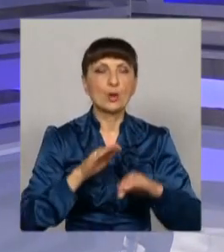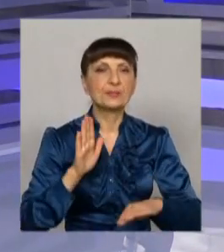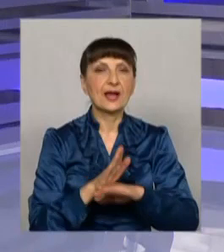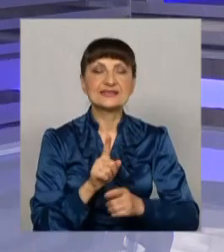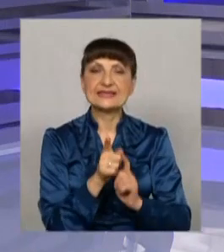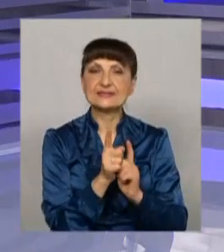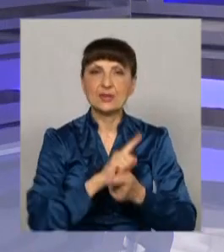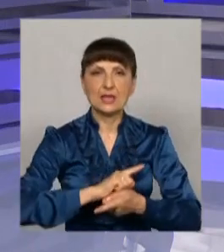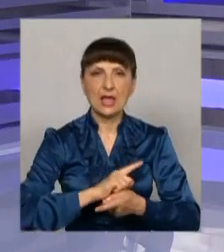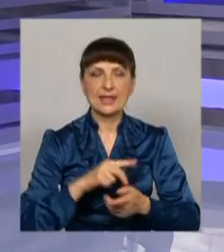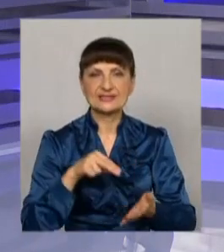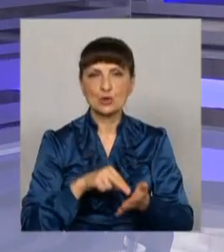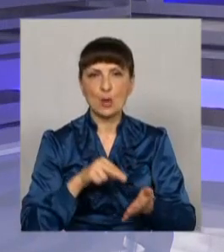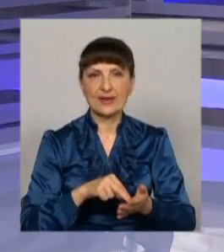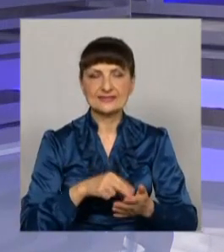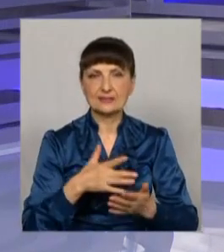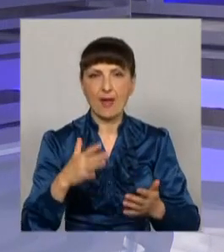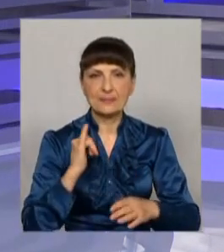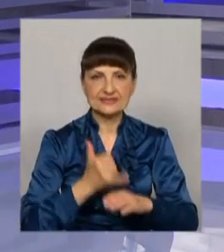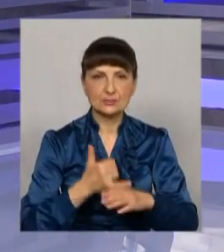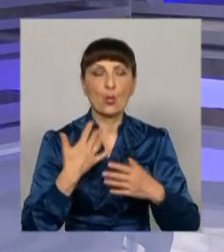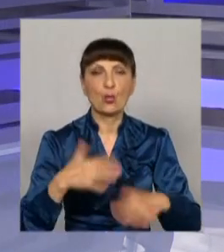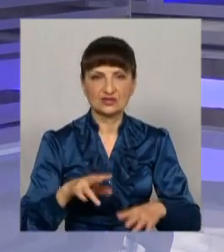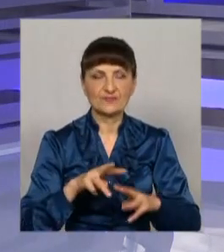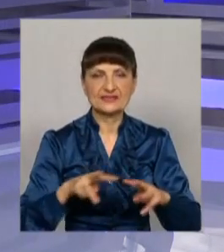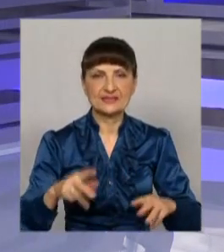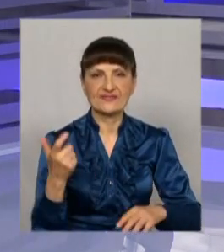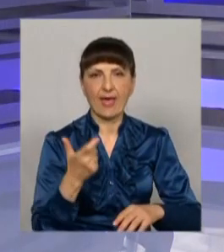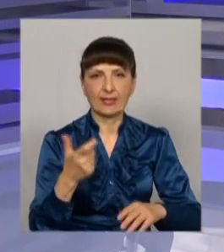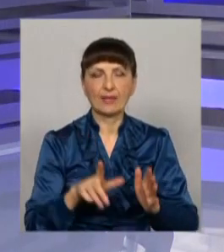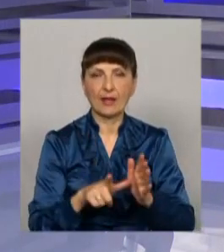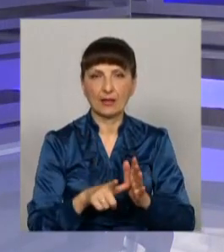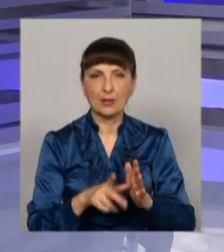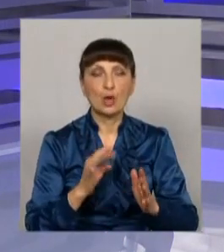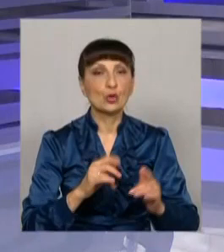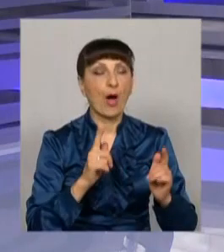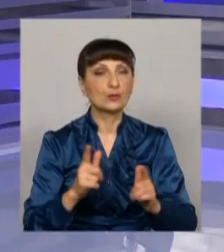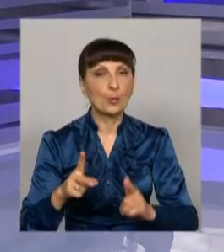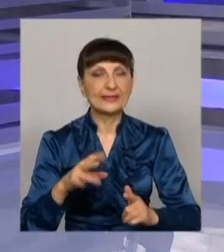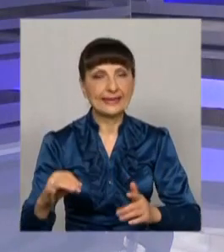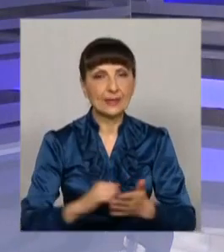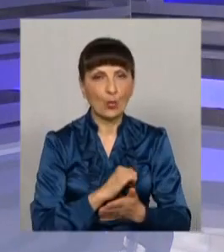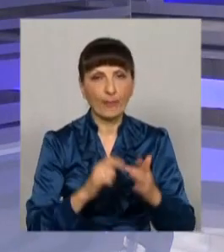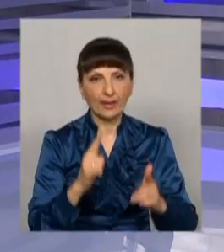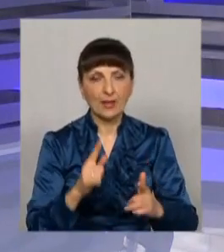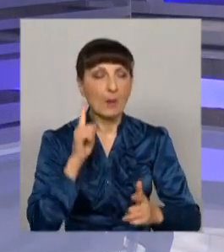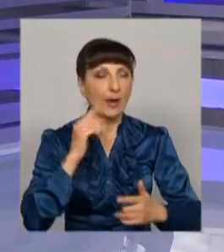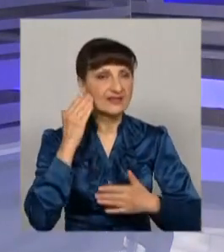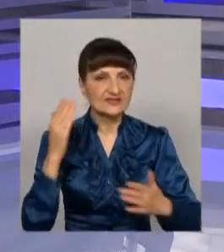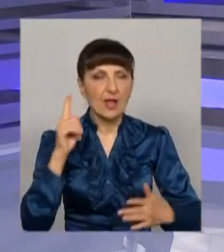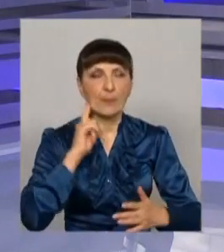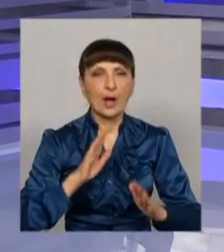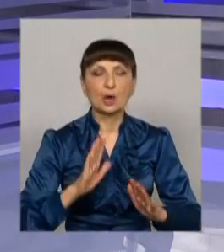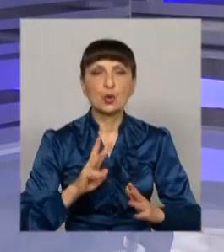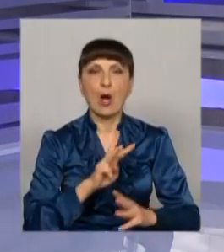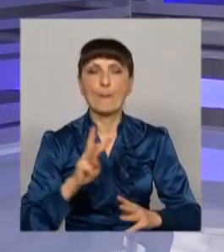изменении розничных цен на ГСМ уже разработали в Минэнерго. Однако, одобрят ли документ, неизвестно. Пока он размещен на